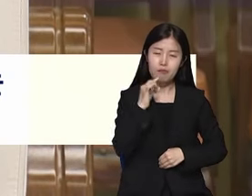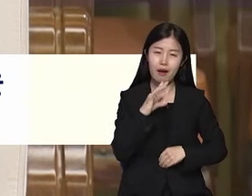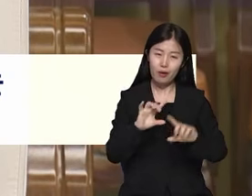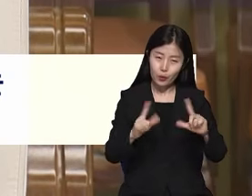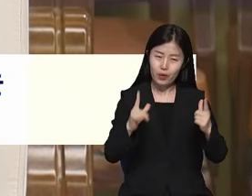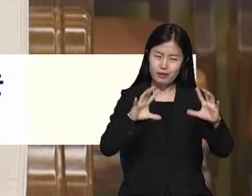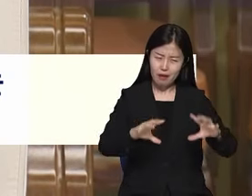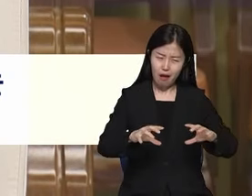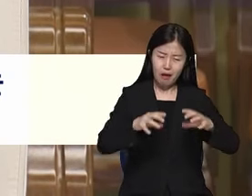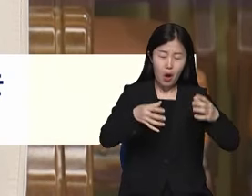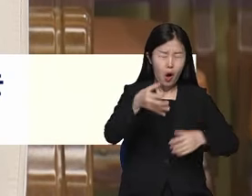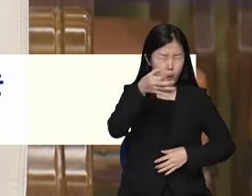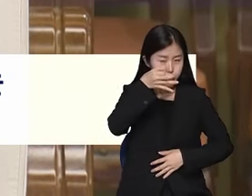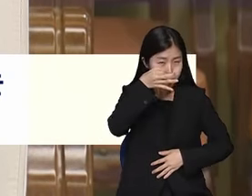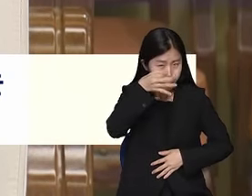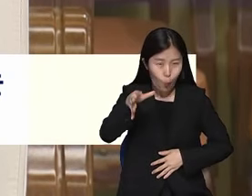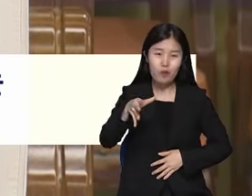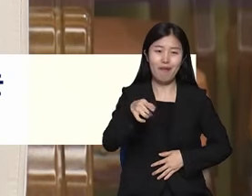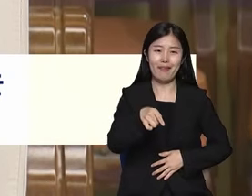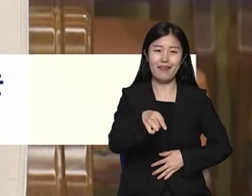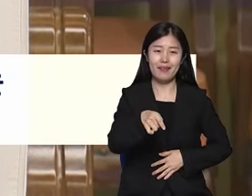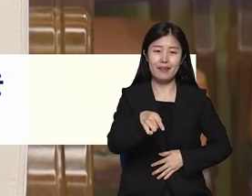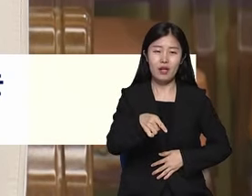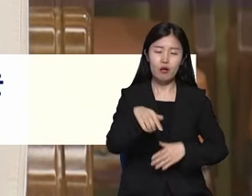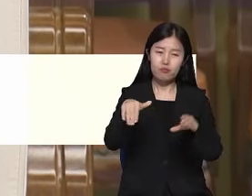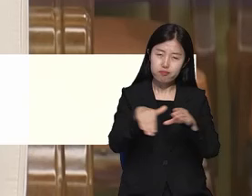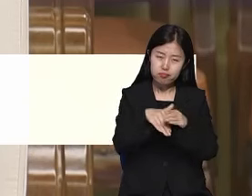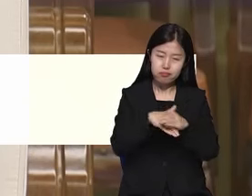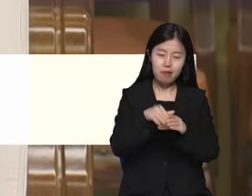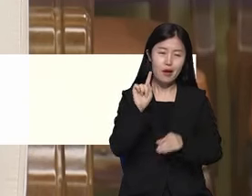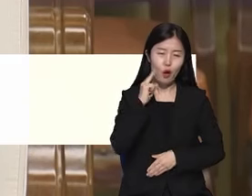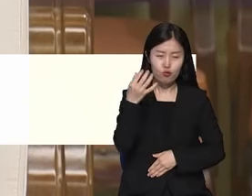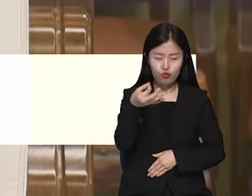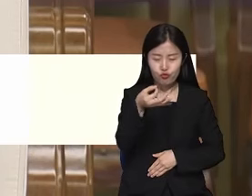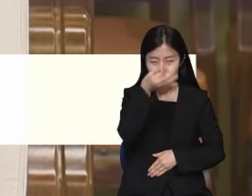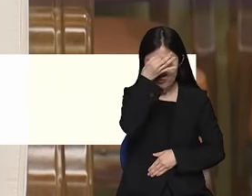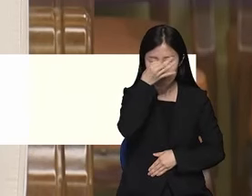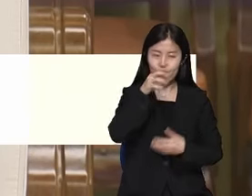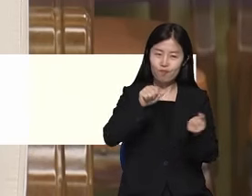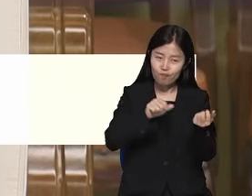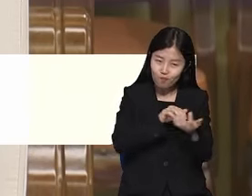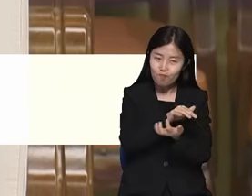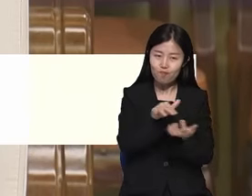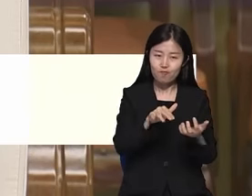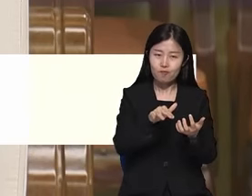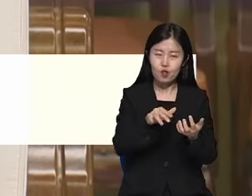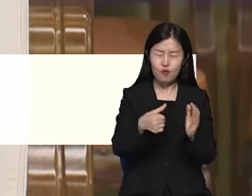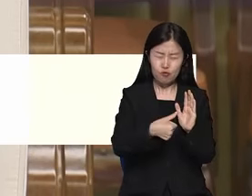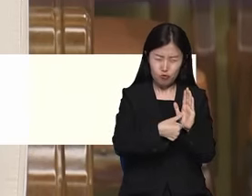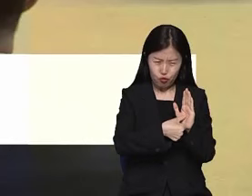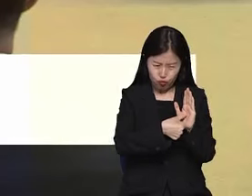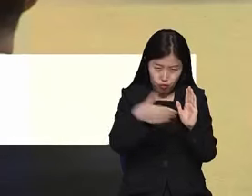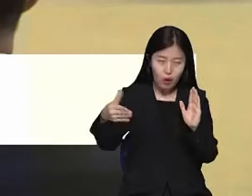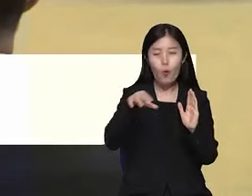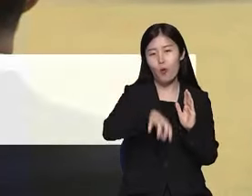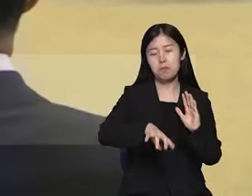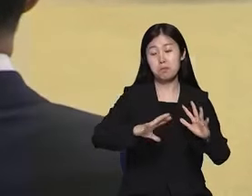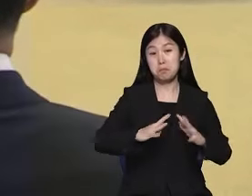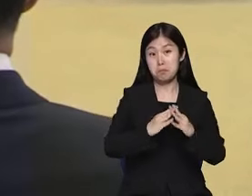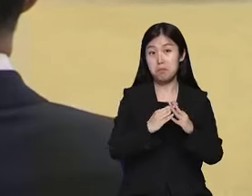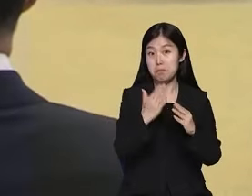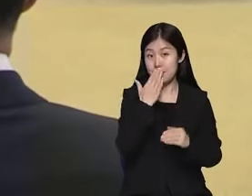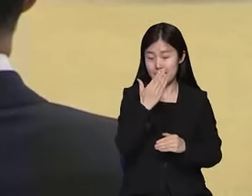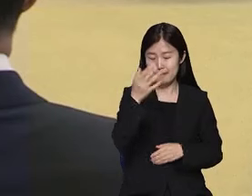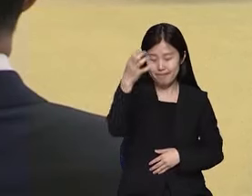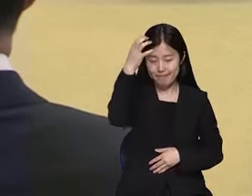문화와 예술이 접목된 상업시설로 또 하나의 세계적인 명소가 되리라고 확신합니다.